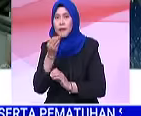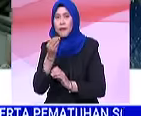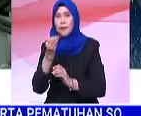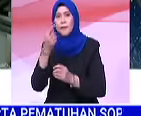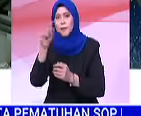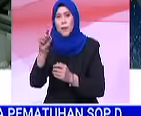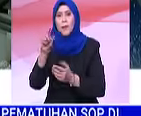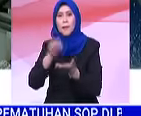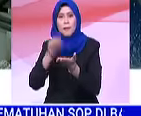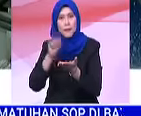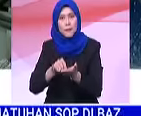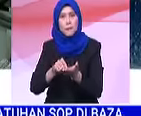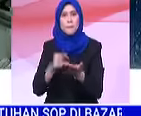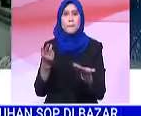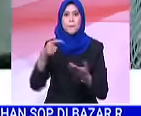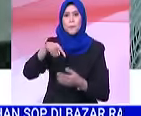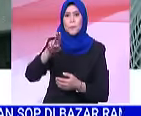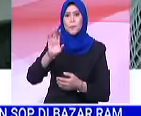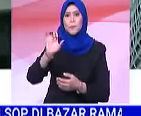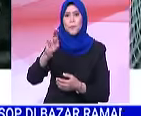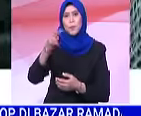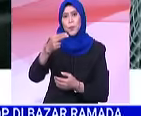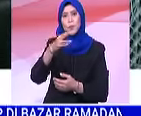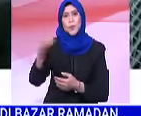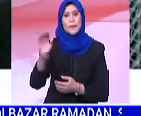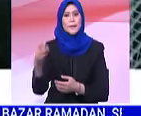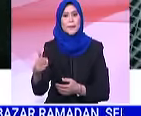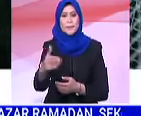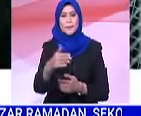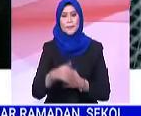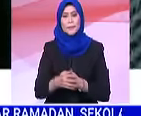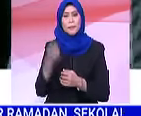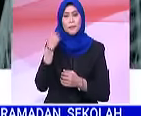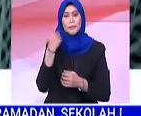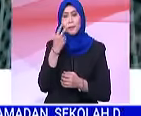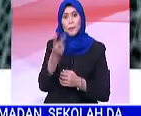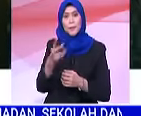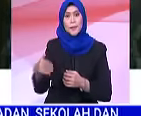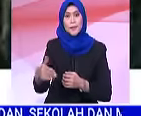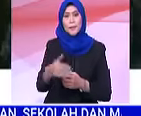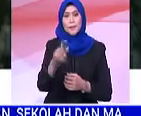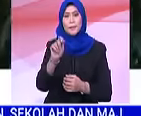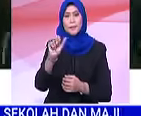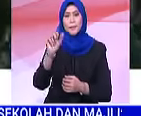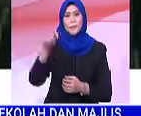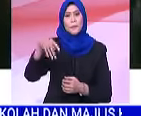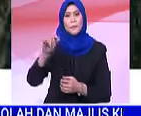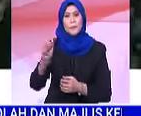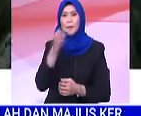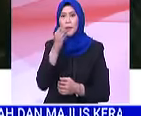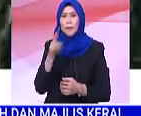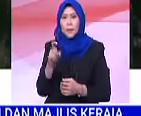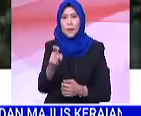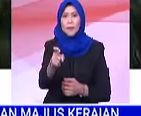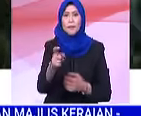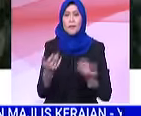ternakan untuk ayam, puyuh dan juga ikan. Seperti yang kita tengok tadi, ikan talapia dia makan. Dan